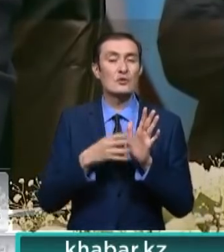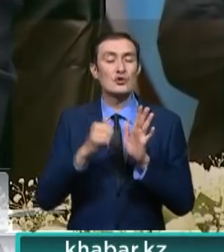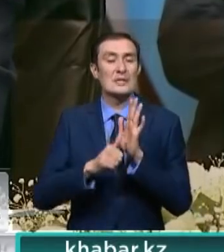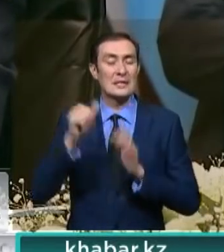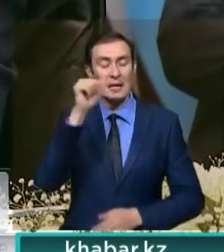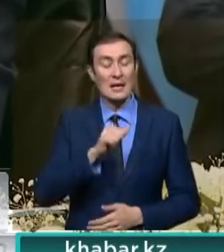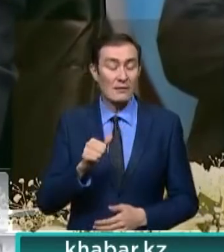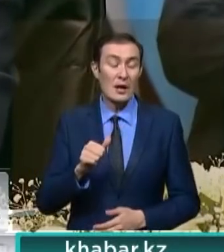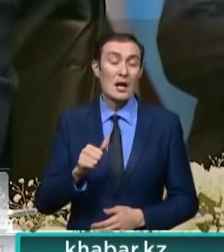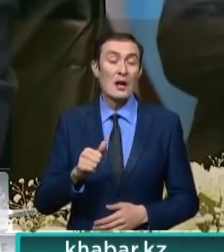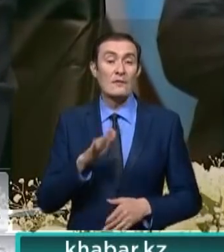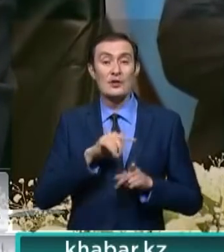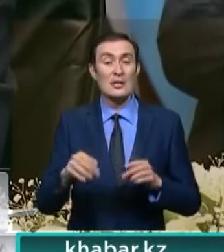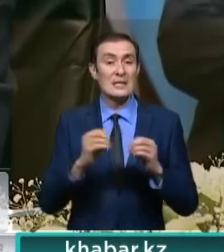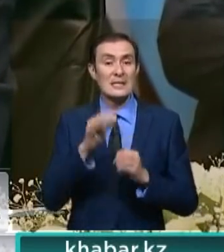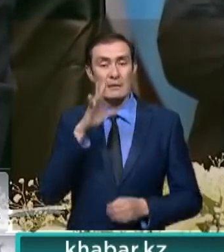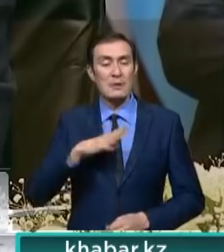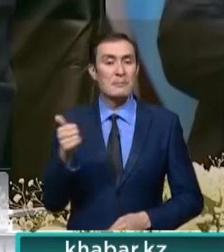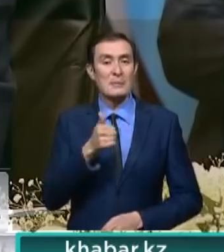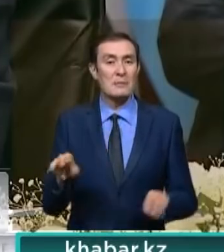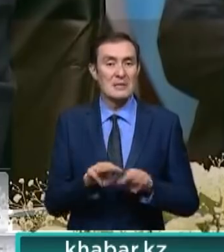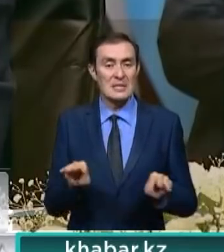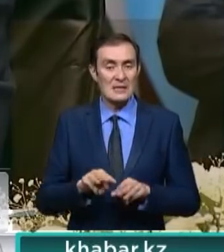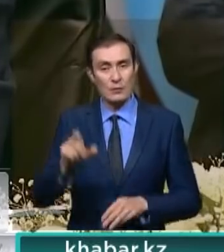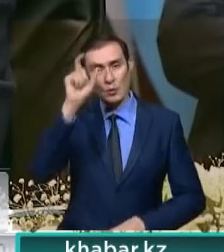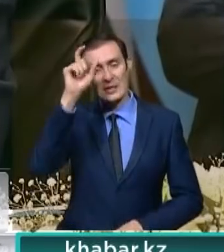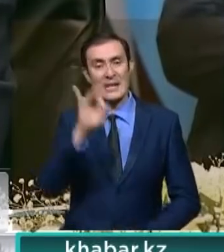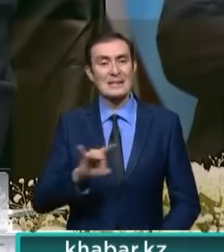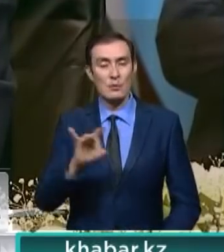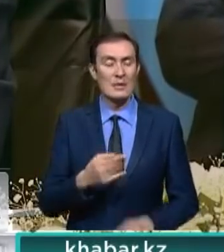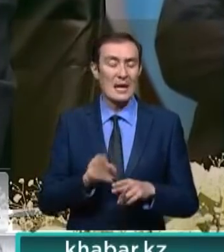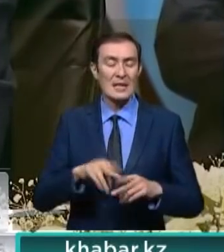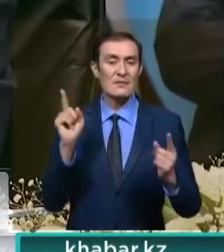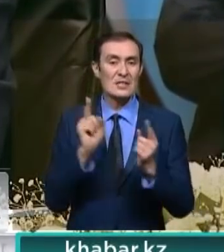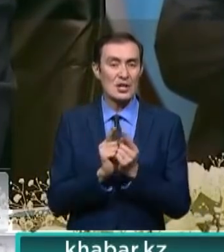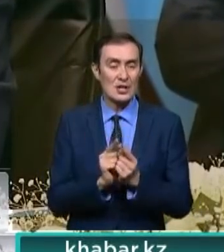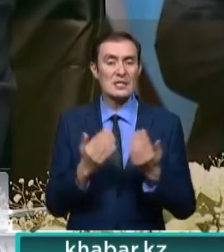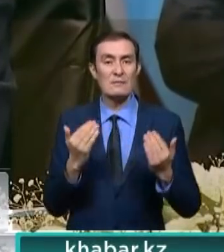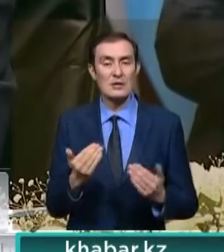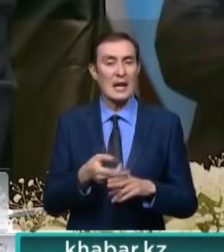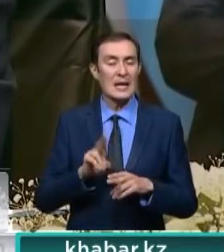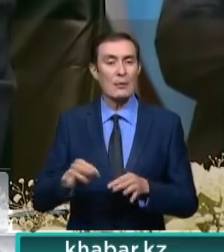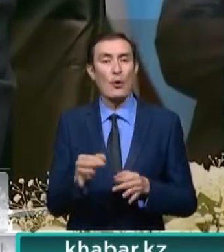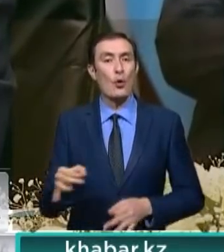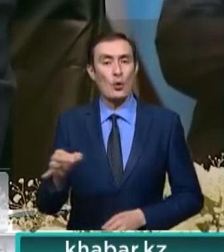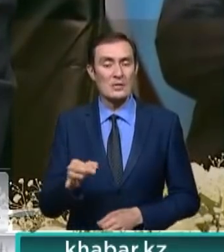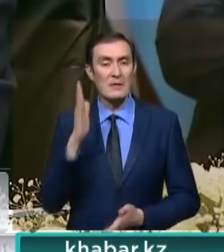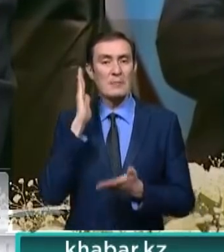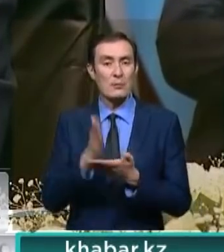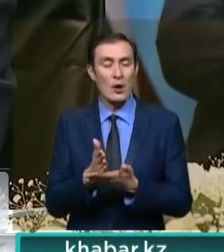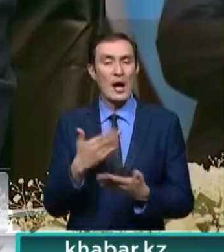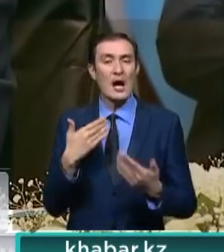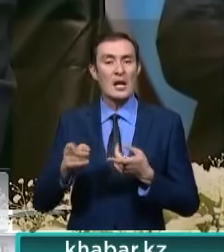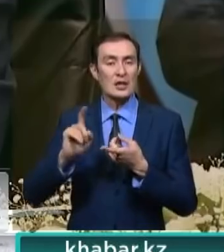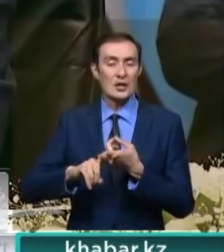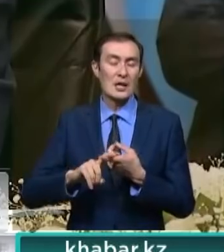В течение 10 лет был премьер-министром Турецкой Республики. Эта встреча, проходящая на этом острове, имеет прямое отношение